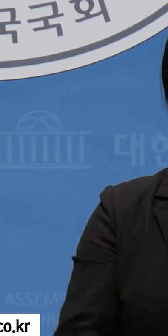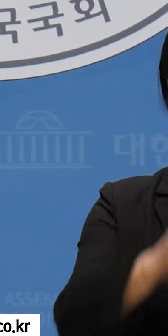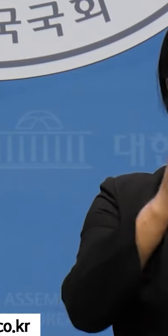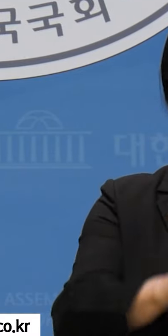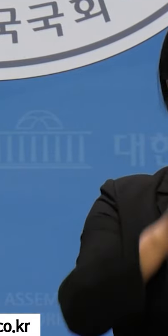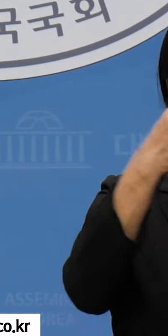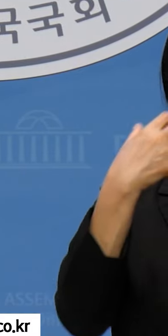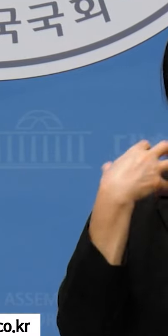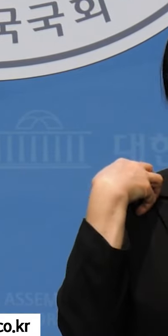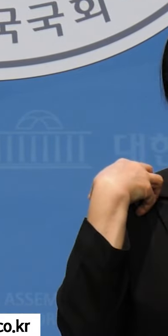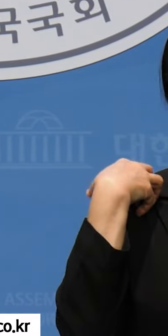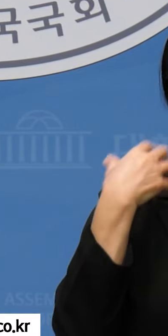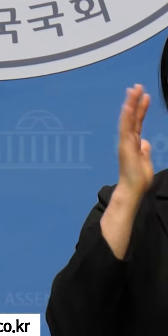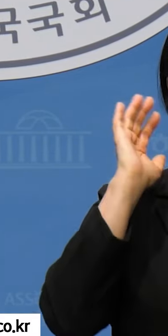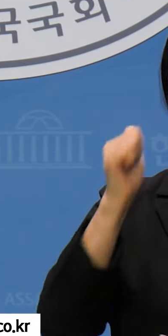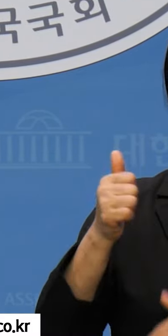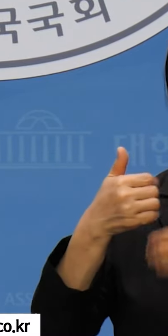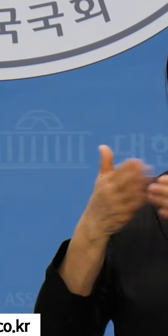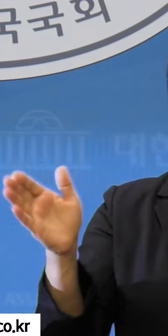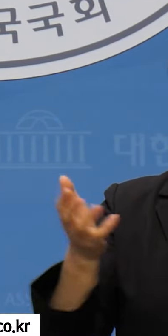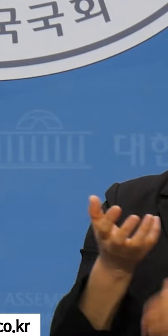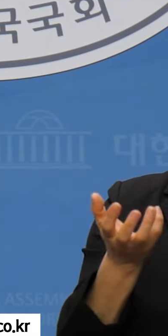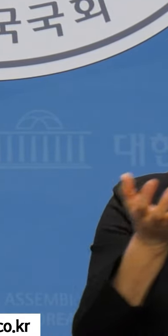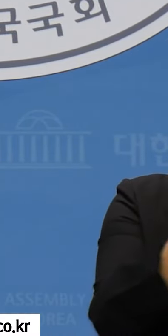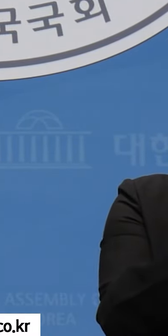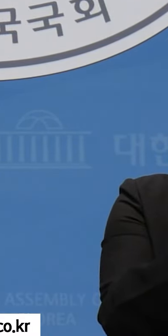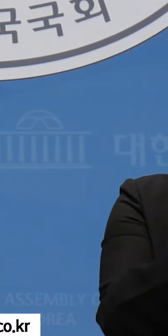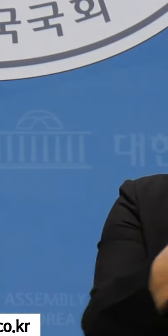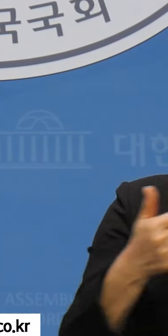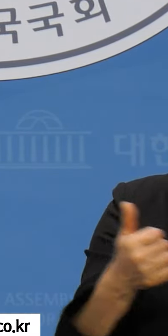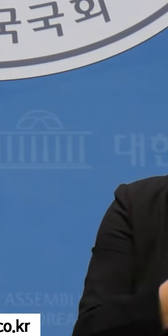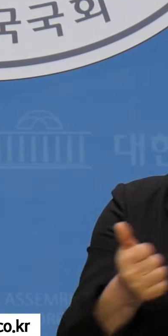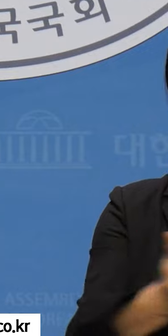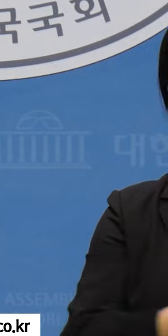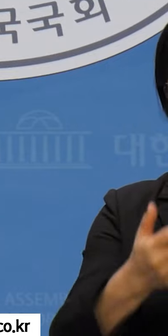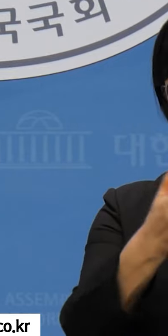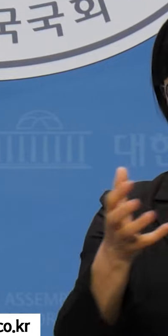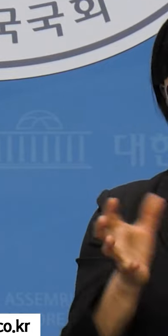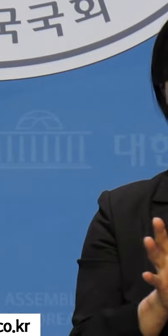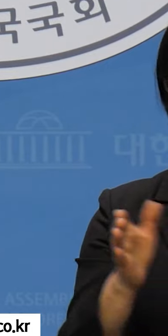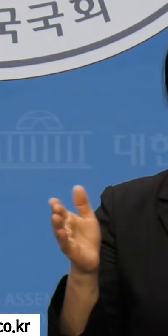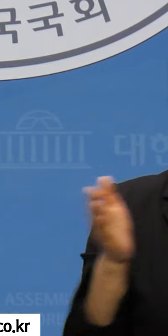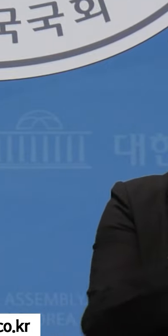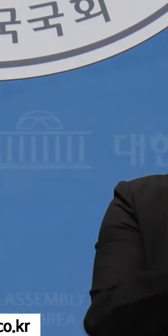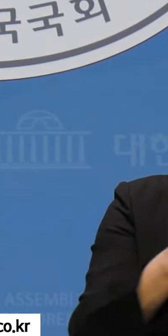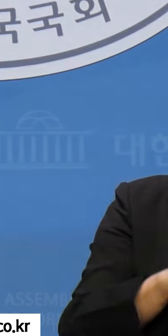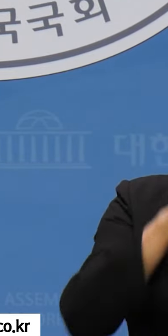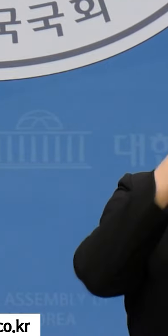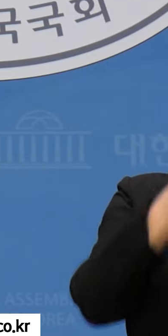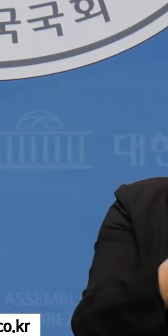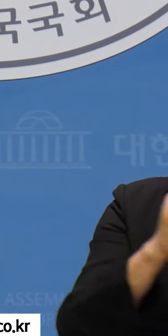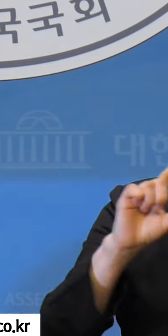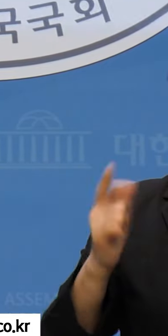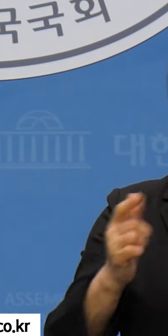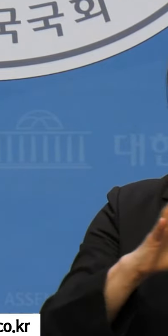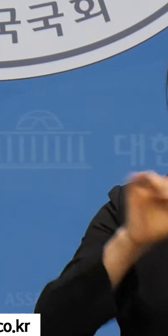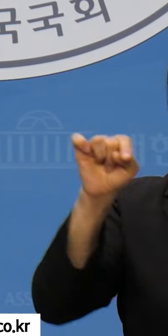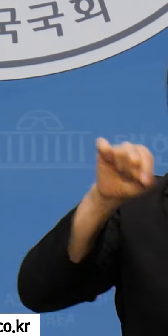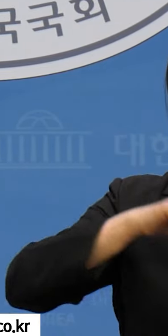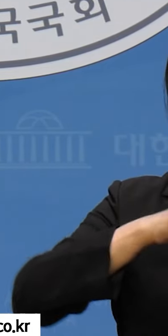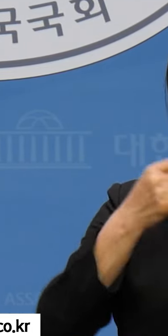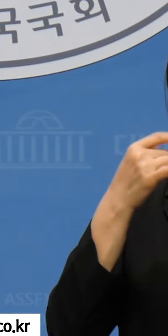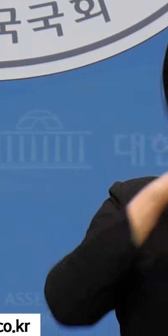윤석열 정권은 대통령실 이전 등 인수위원회부터 비정상적